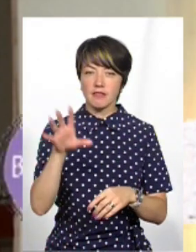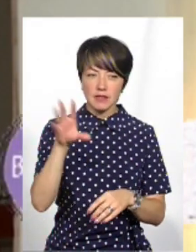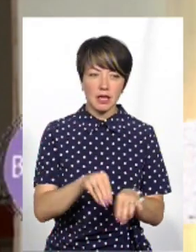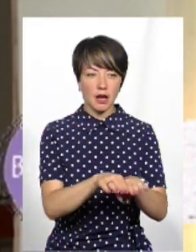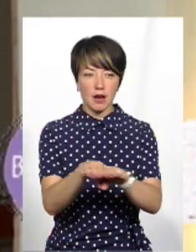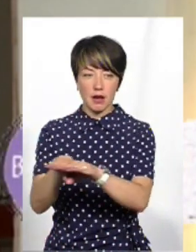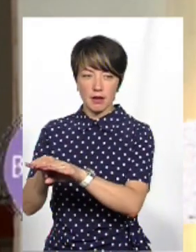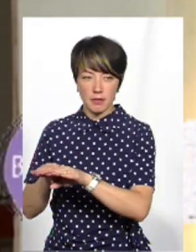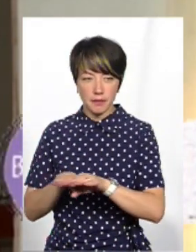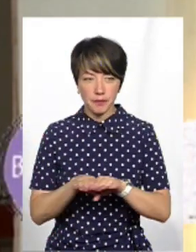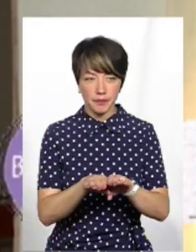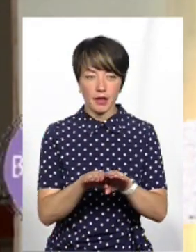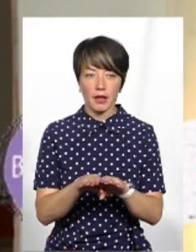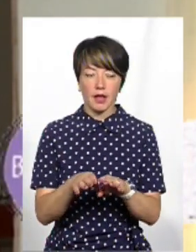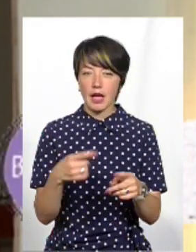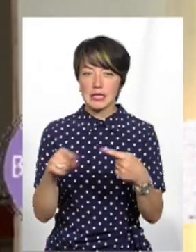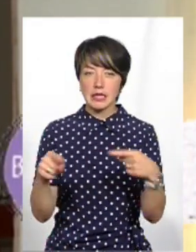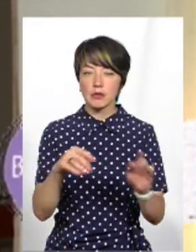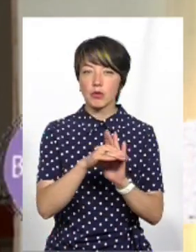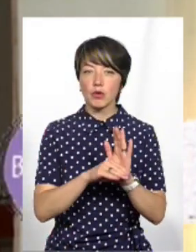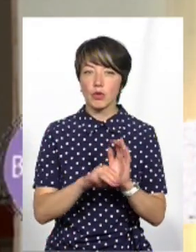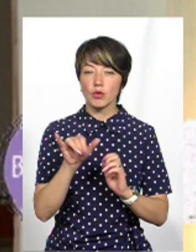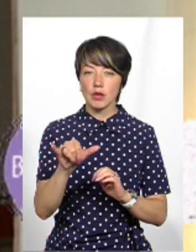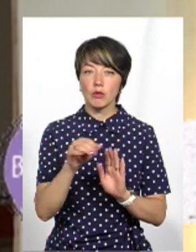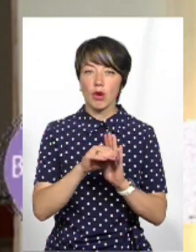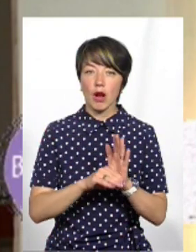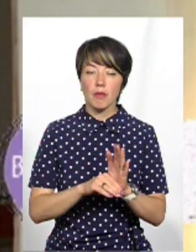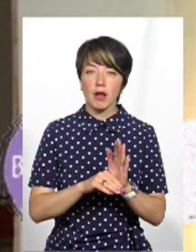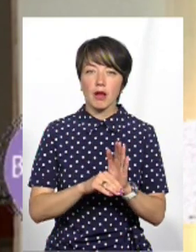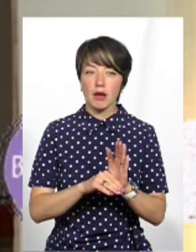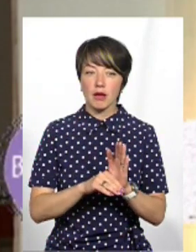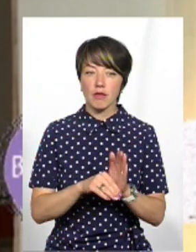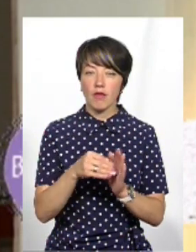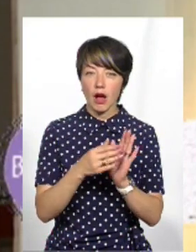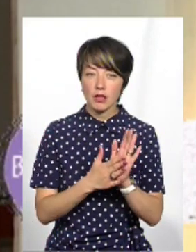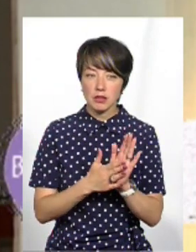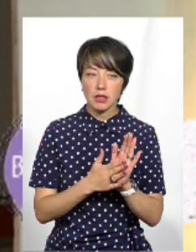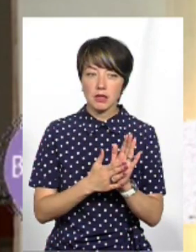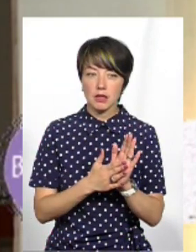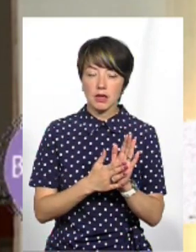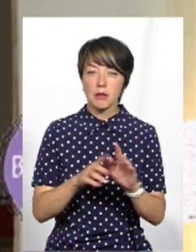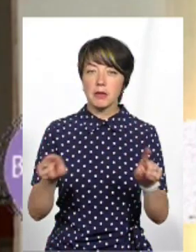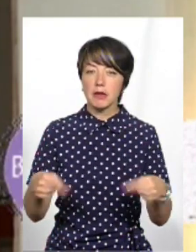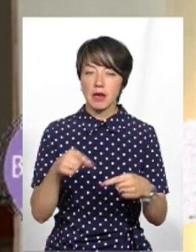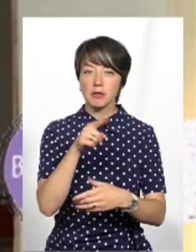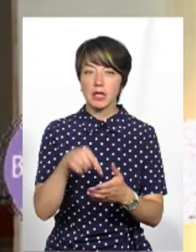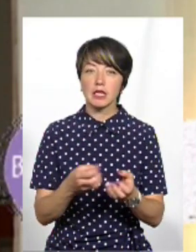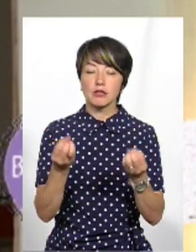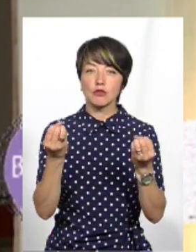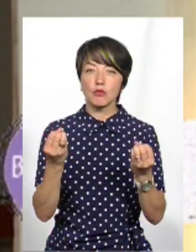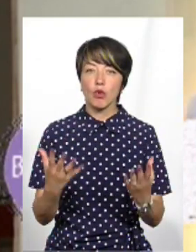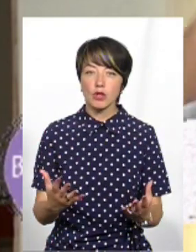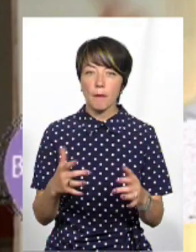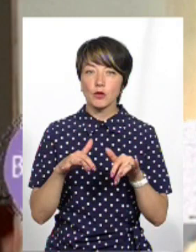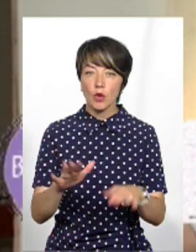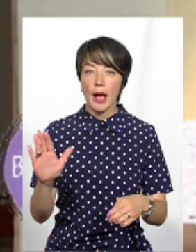йдуть однакові, і всіх однакова різниця з програмою, що в програмі мажоритарників вказано, що вони будуть піднімати питання про спрощення процедури